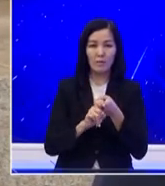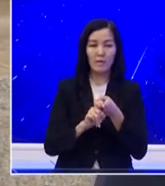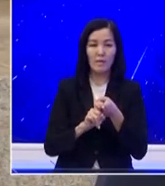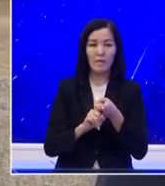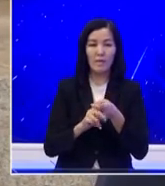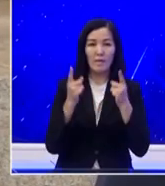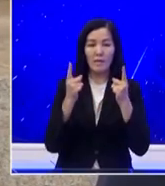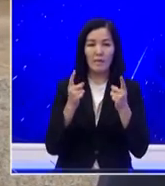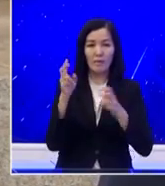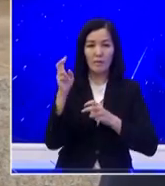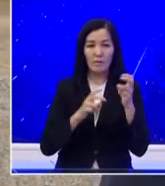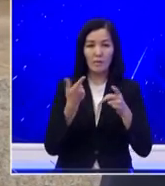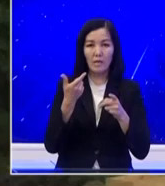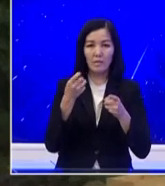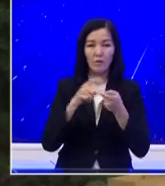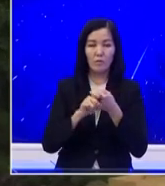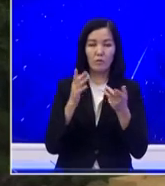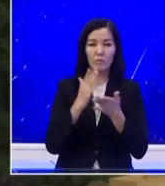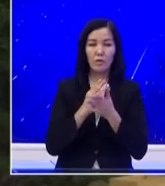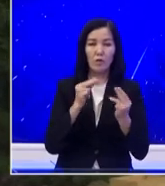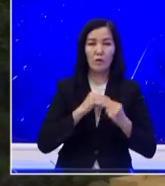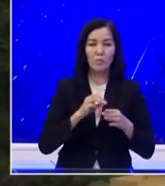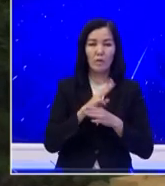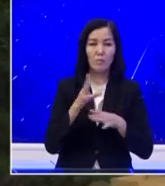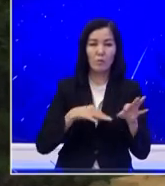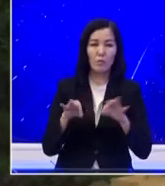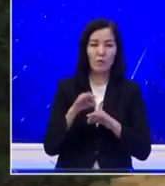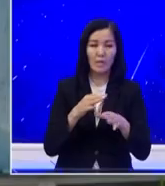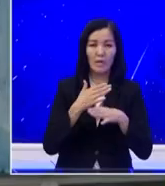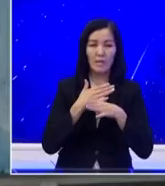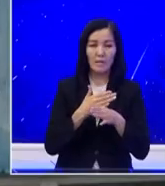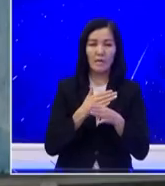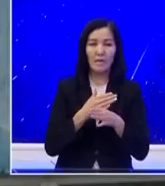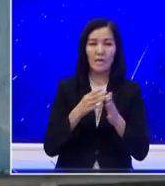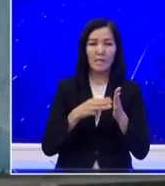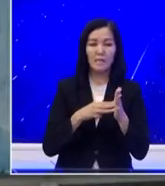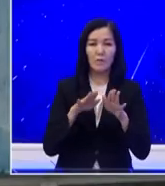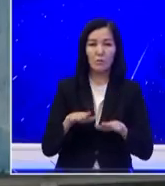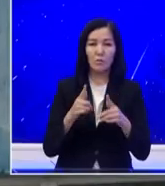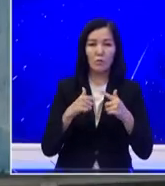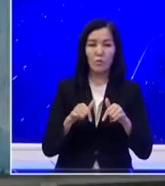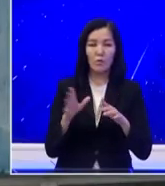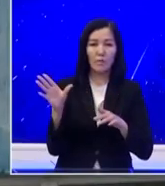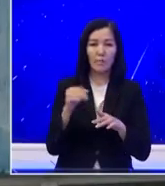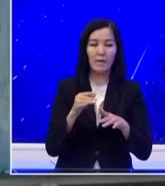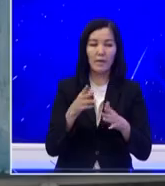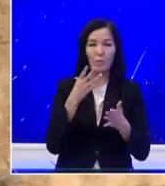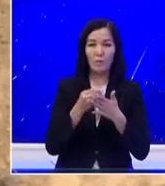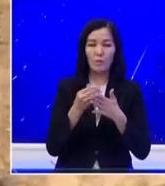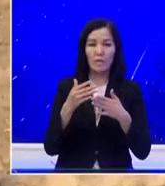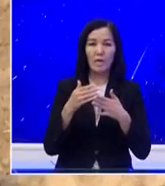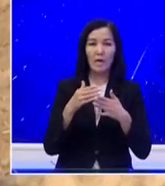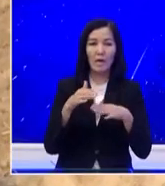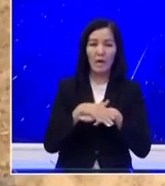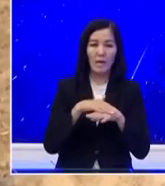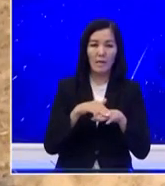ірі өндіріс нысандары да газға қосылып жатыр. Жұмыспен қамту орталығы арқылы бұл қазандық жұмысында 8 орын құрылды. Барлығы да жергілікті азаматтар. Жалпы